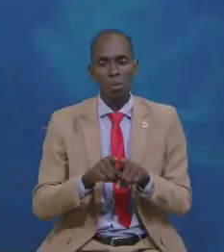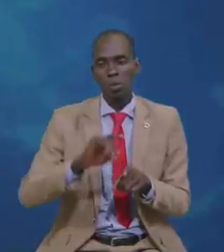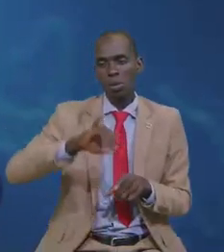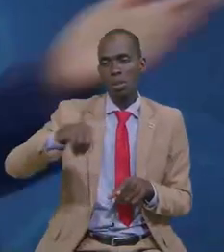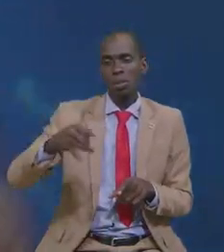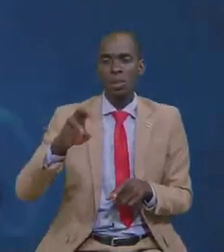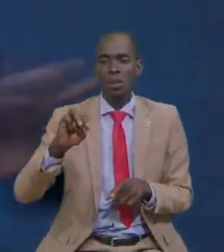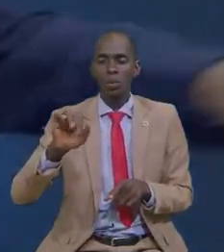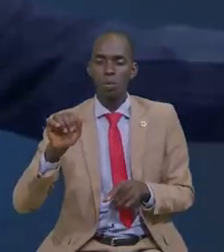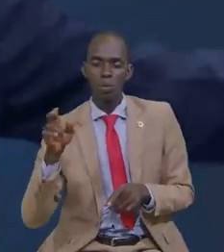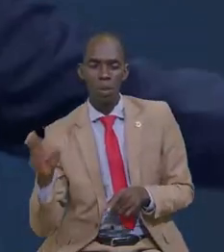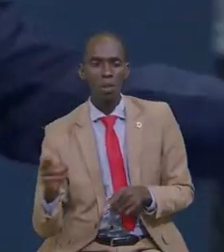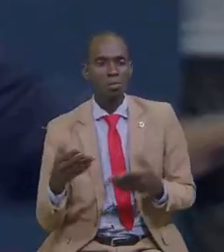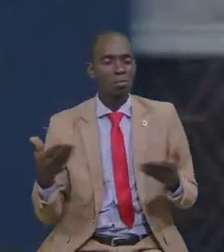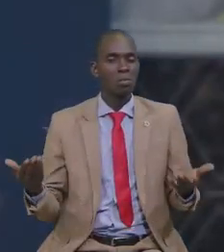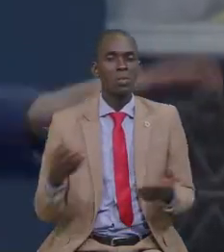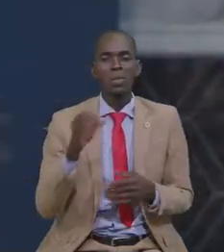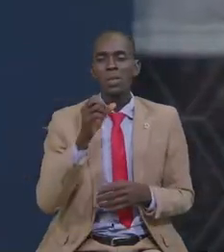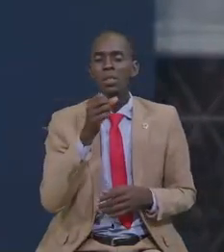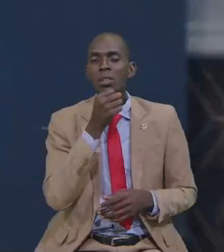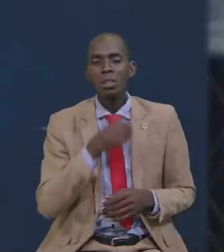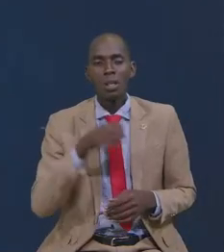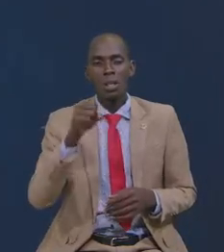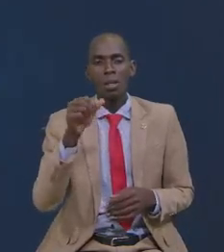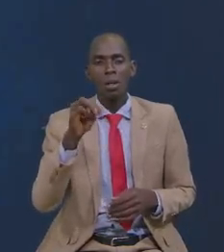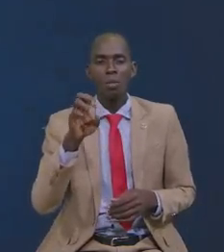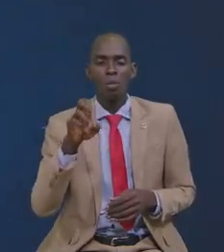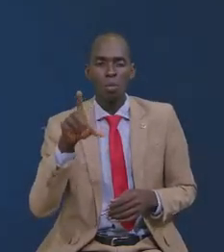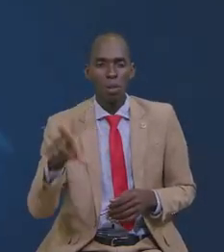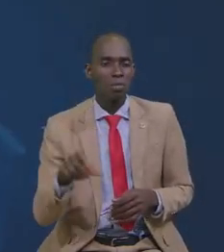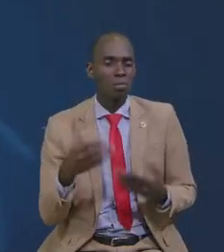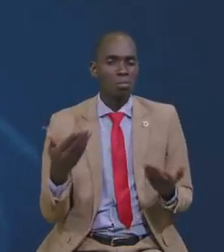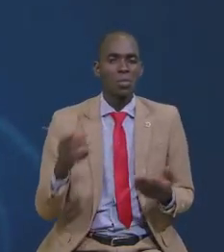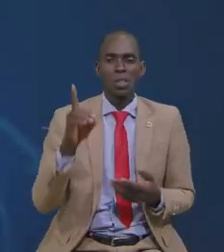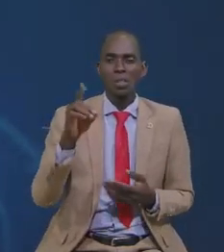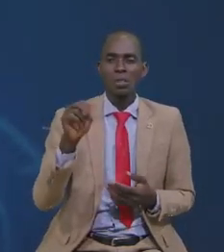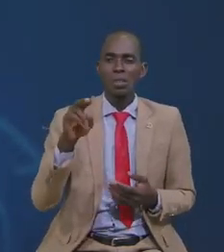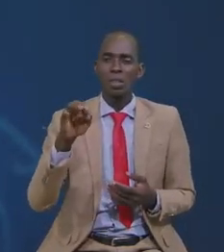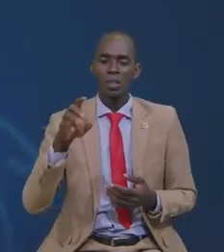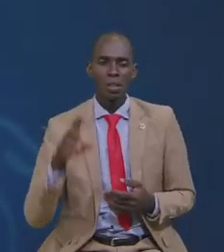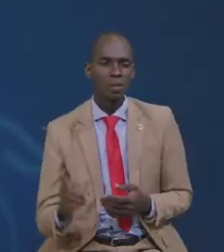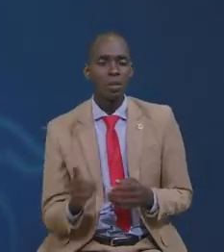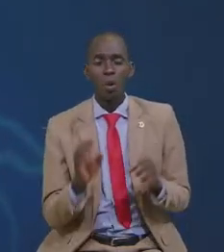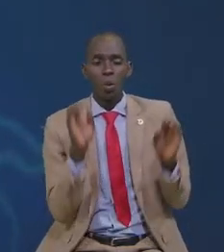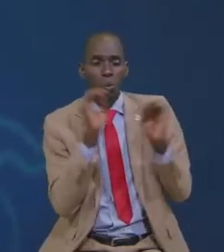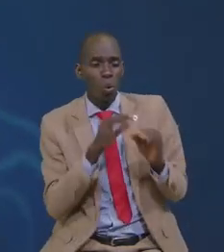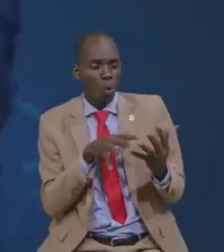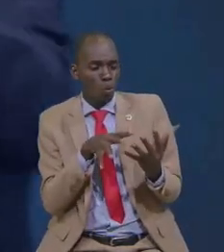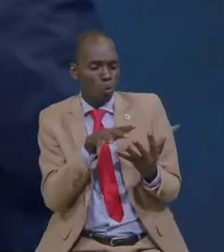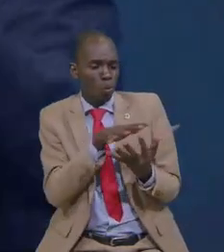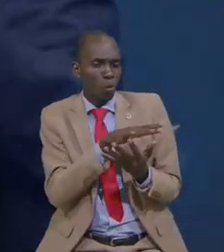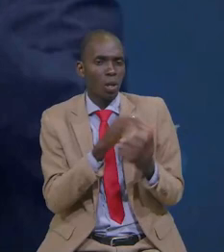et Ézéchiel, Daniel, Samuel, tous les bons du passé, du présent, du